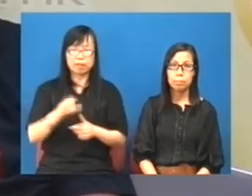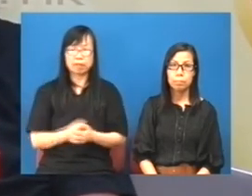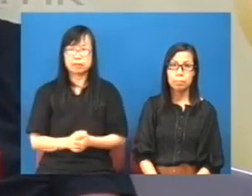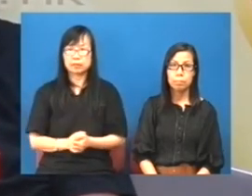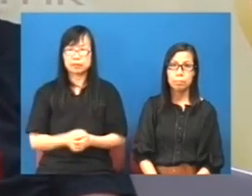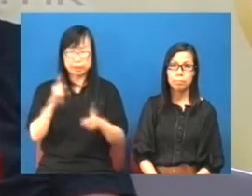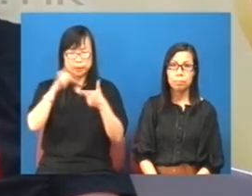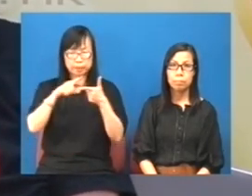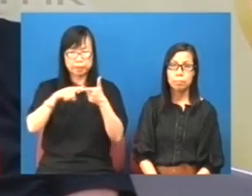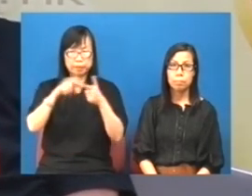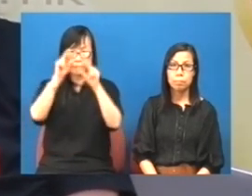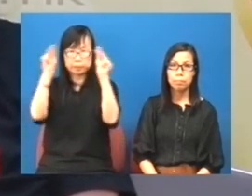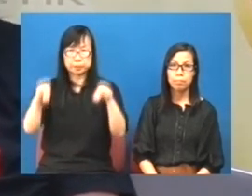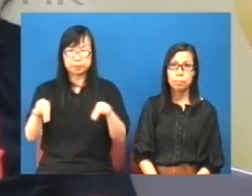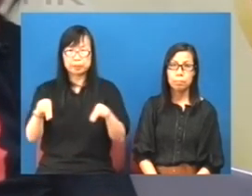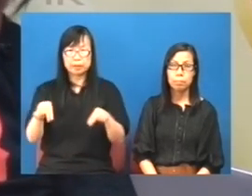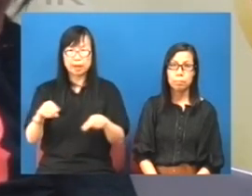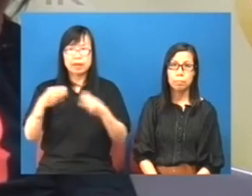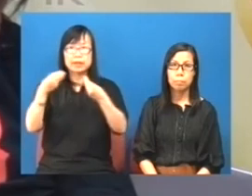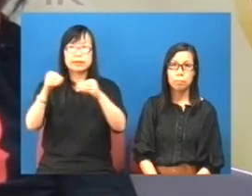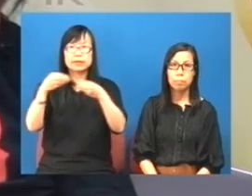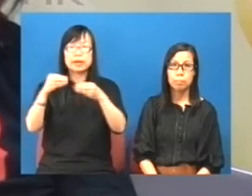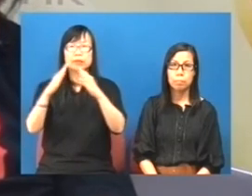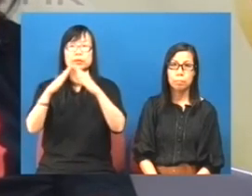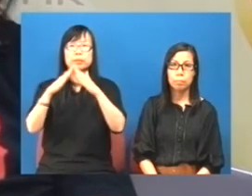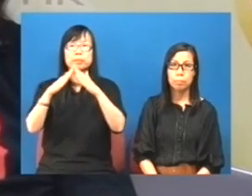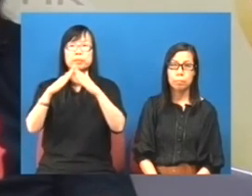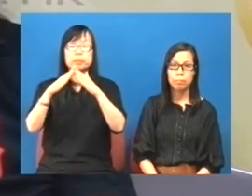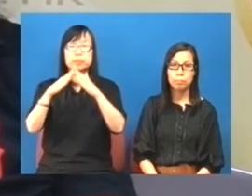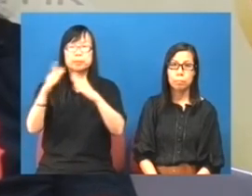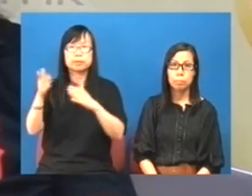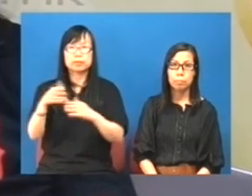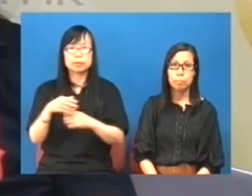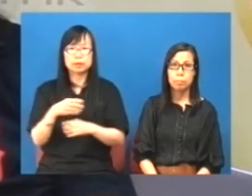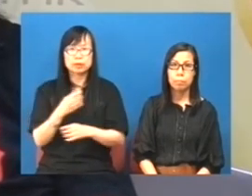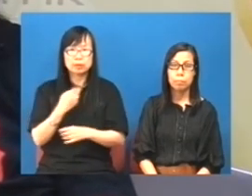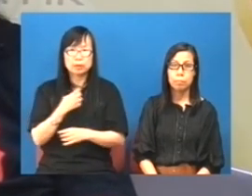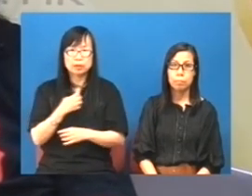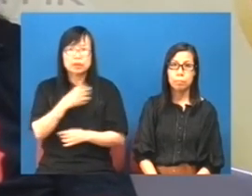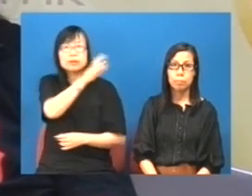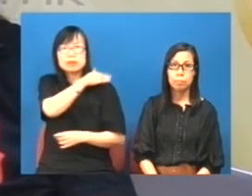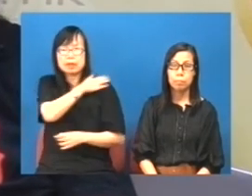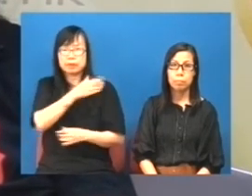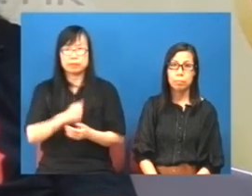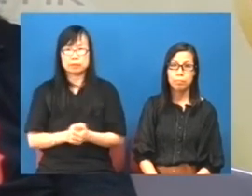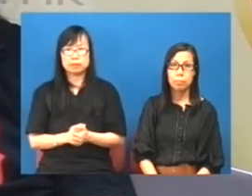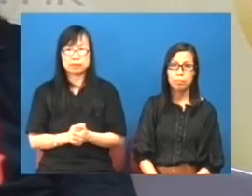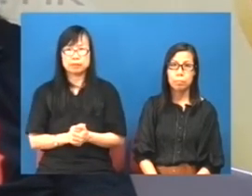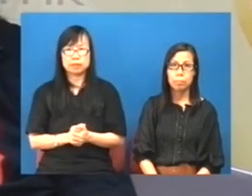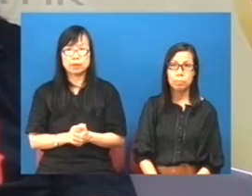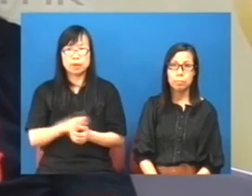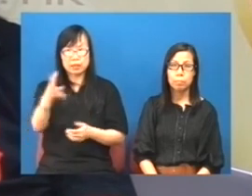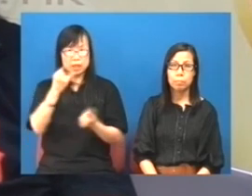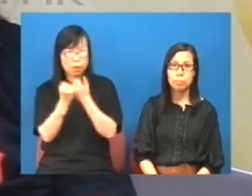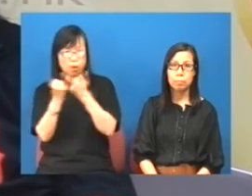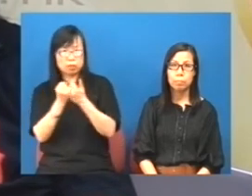聯聯聯聯聯聯聯或是學生 或是看不